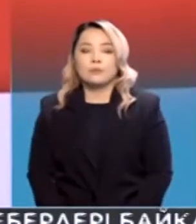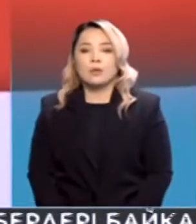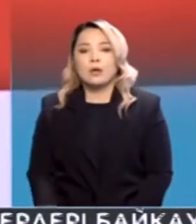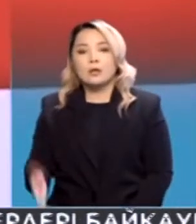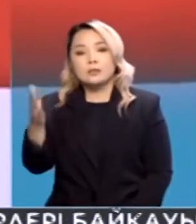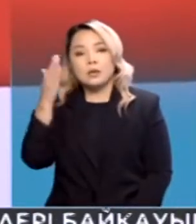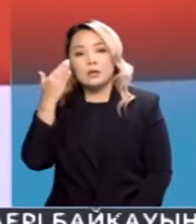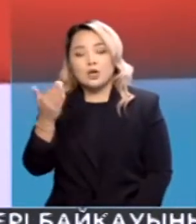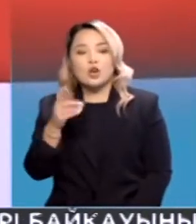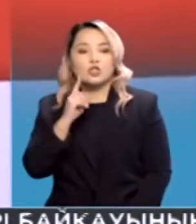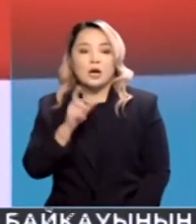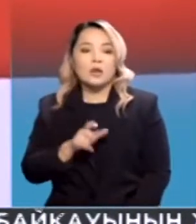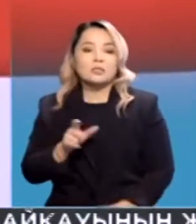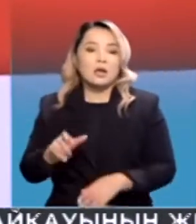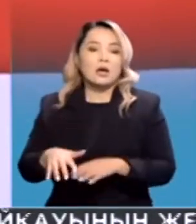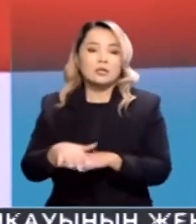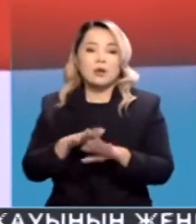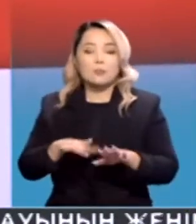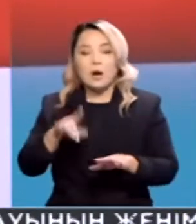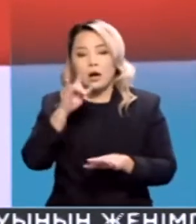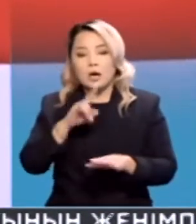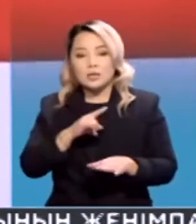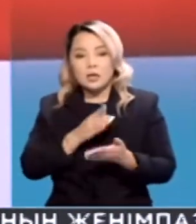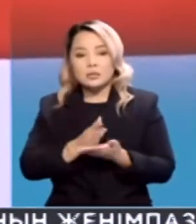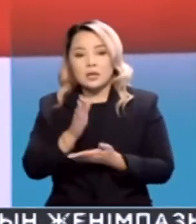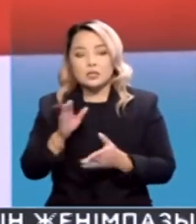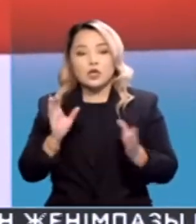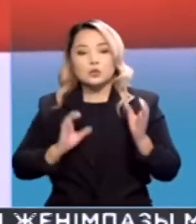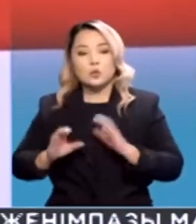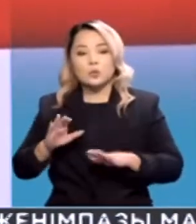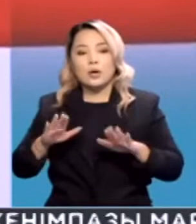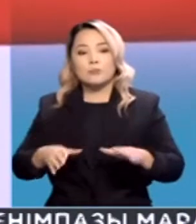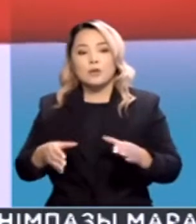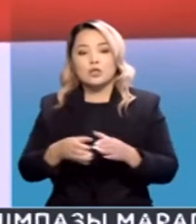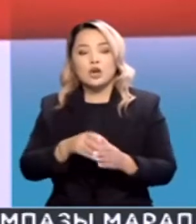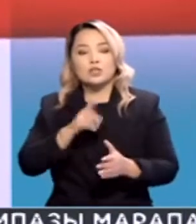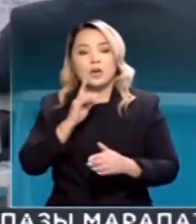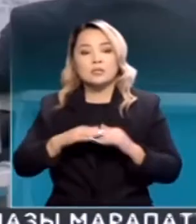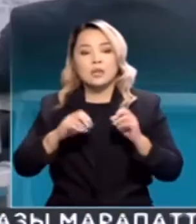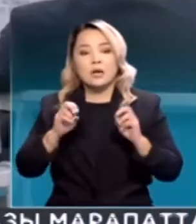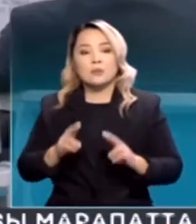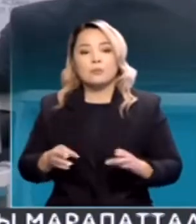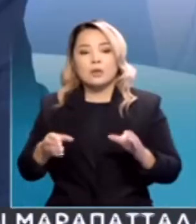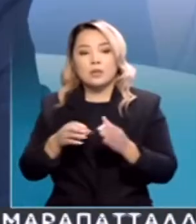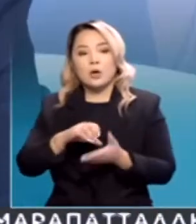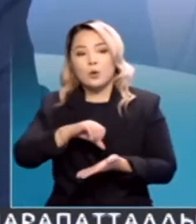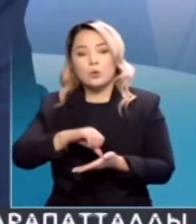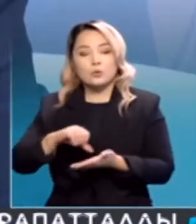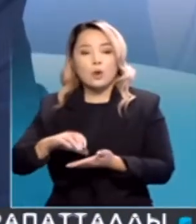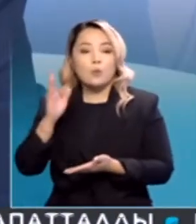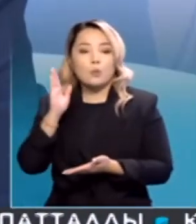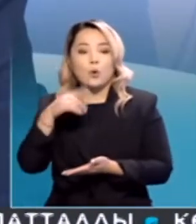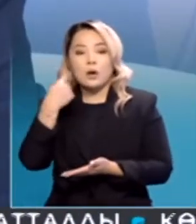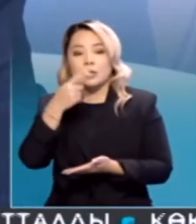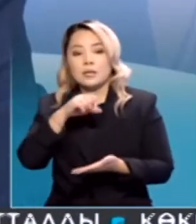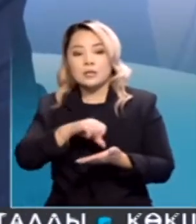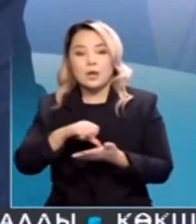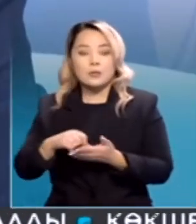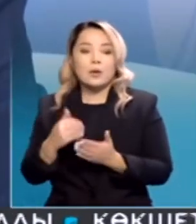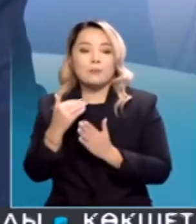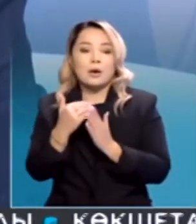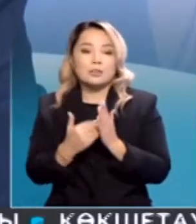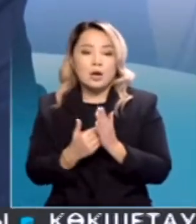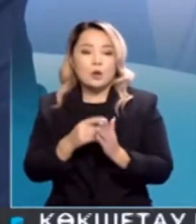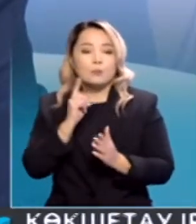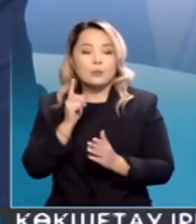Тарынды жастарға даңғыл жол Қазақстанның стратегиялық институты қабырғасында жас сарапшылар бас қосты. Қазақстанның болашақ келбеті бағдарламасы аясында білім